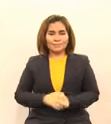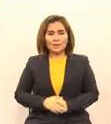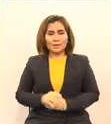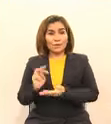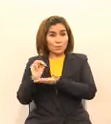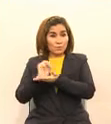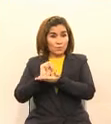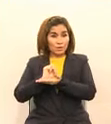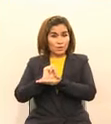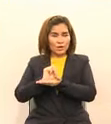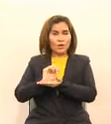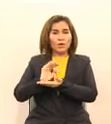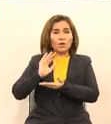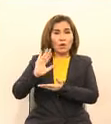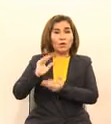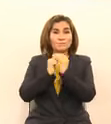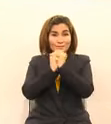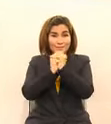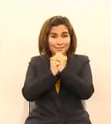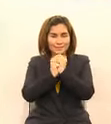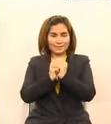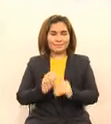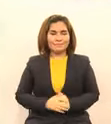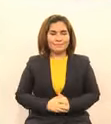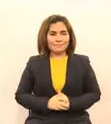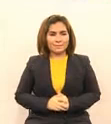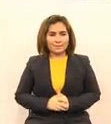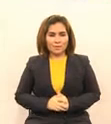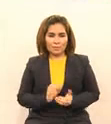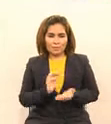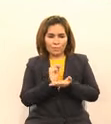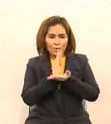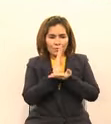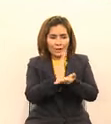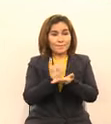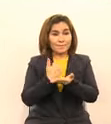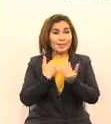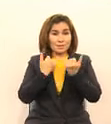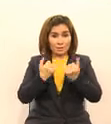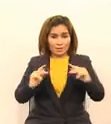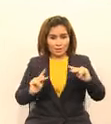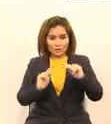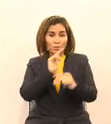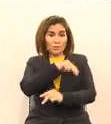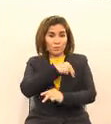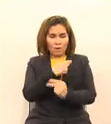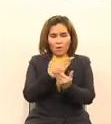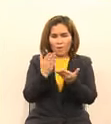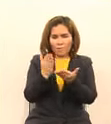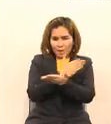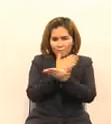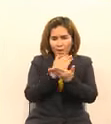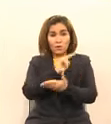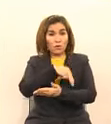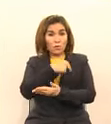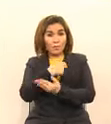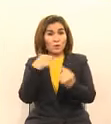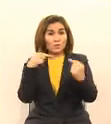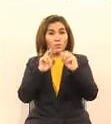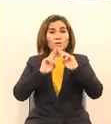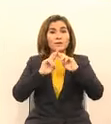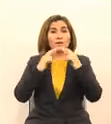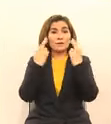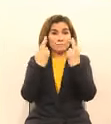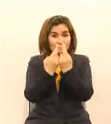จ็คหม่าอาลีบาบาที่หลายท่านถามถึงนะครับขณะนี้กระทรวงสาธารณสุขได้จัดส่งไปยังโรงพยาบาลรามาจักรีนฤ